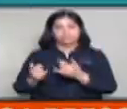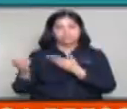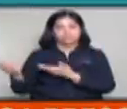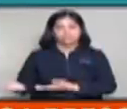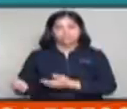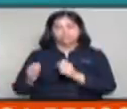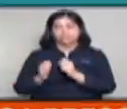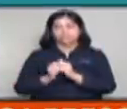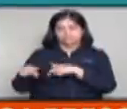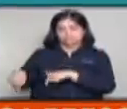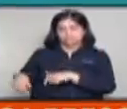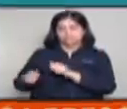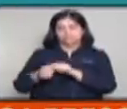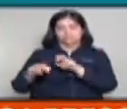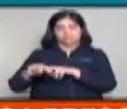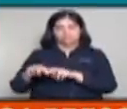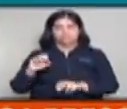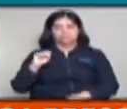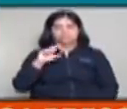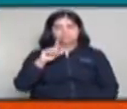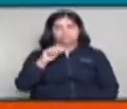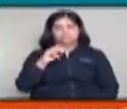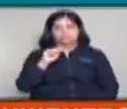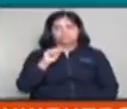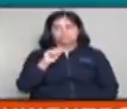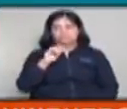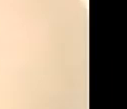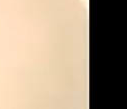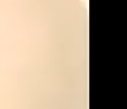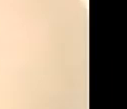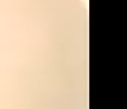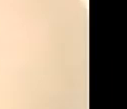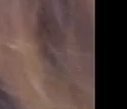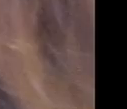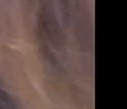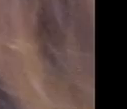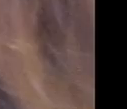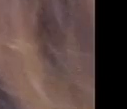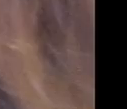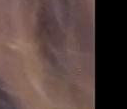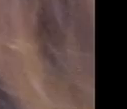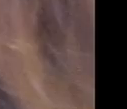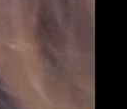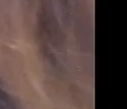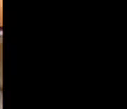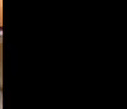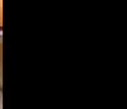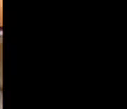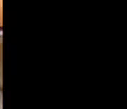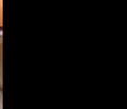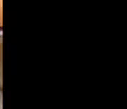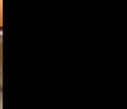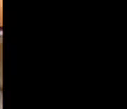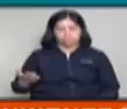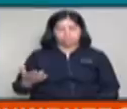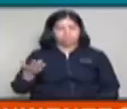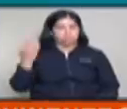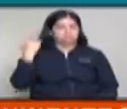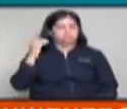Dito naman sa ating studio ngayon, si Ma'am Sheila May Quabo. Isa po siyang promodizer. Ang kanyang reklamo, ang dati niyang pinapasukang